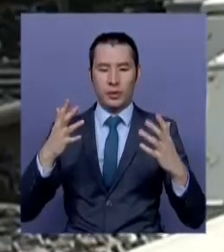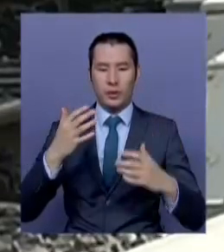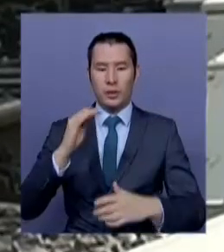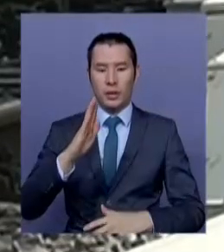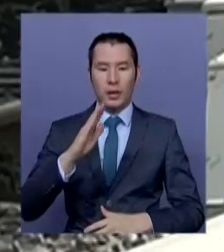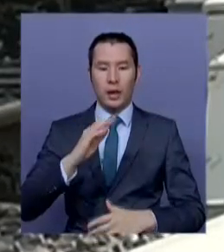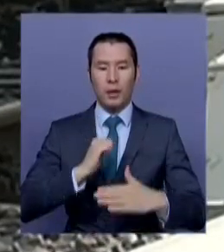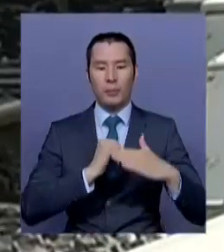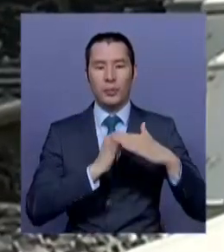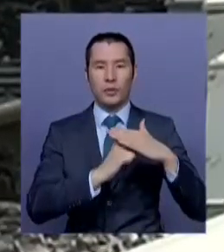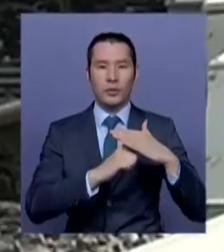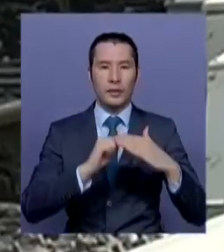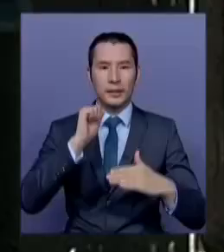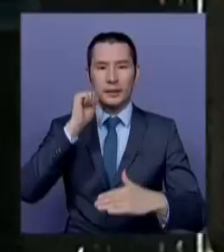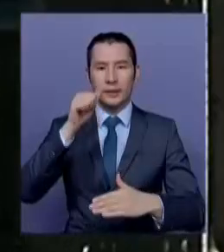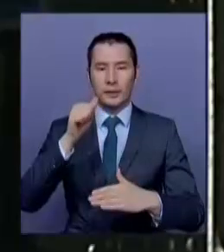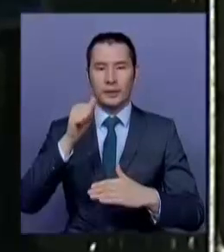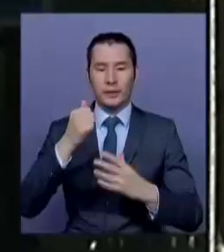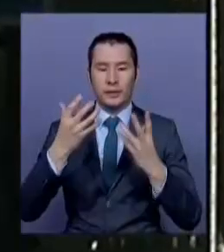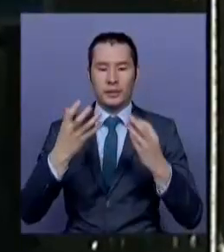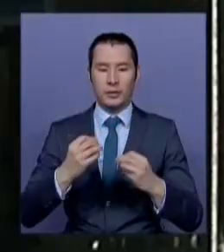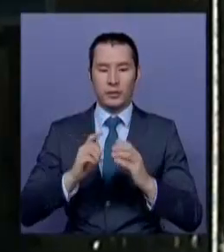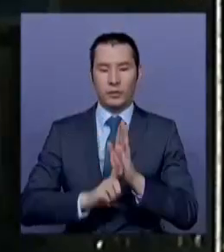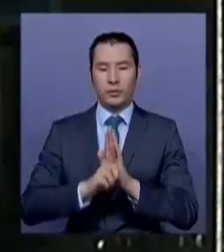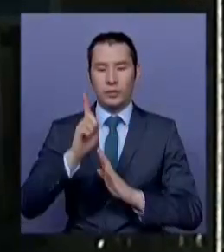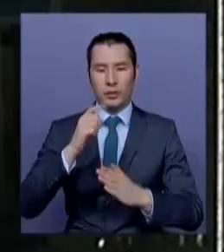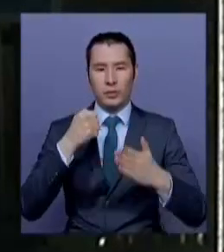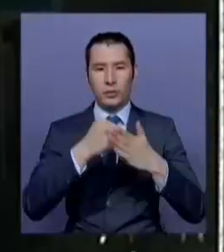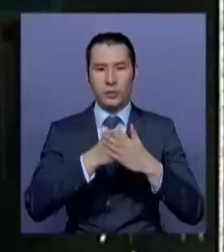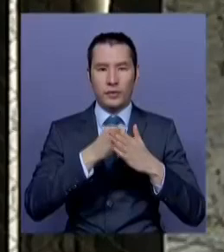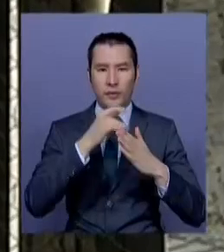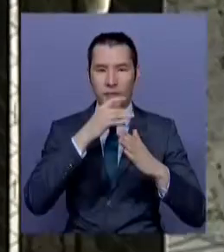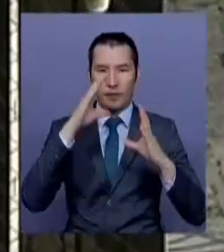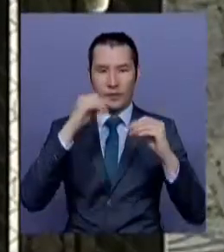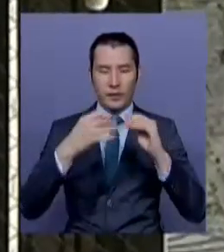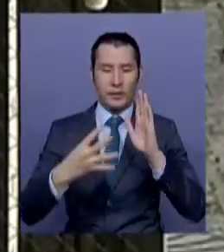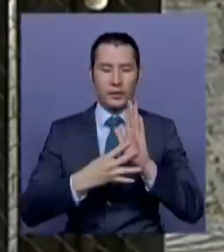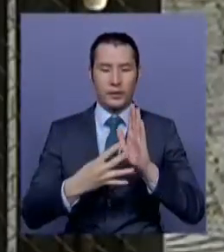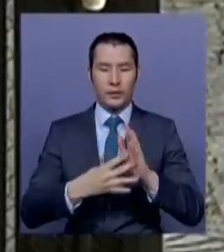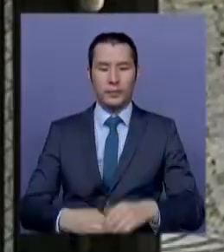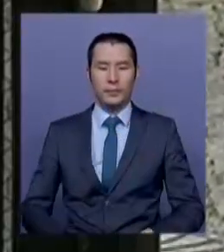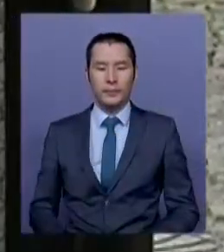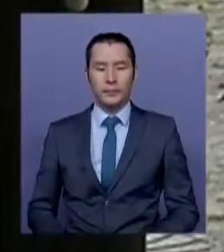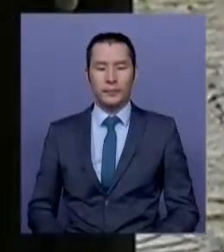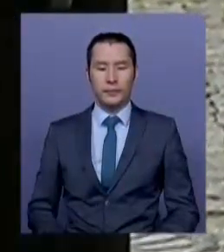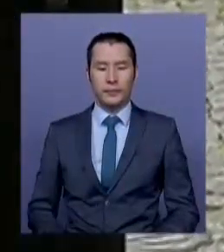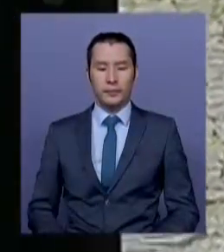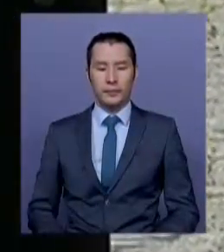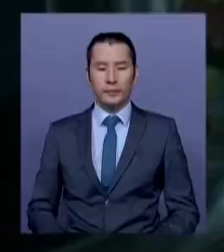ертеңнен бастап кешкі 9-ға дейін жұмыс істейтін болады. Ал қала шетіне қатынайтын маршруттар әзірге жолға шықпайды.